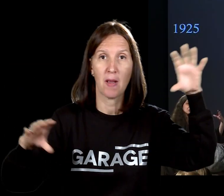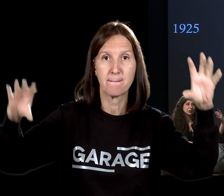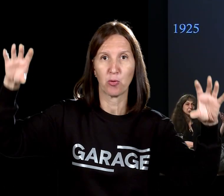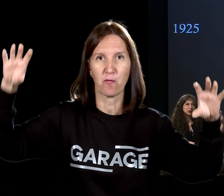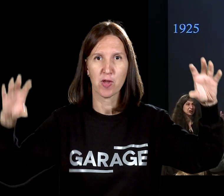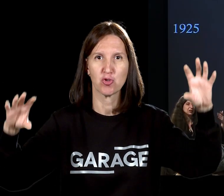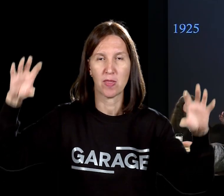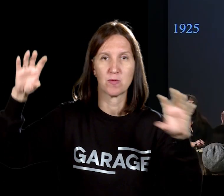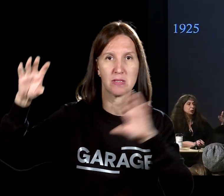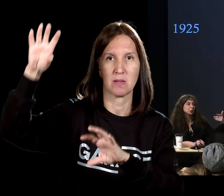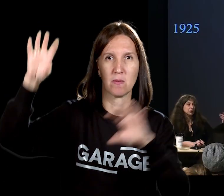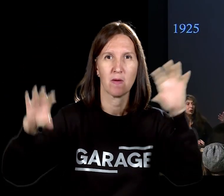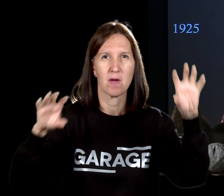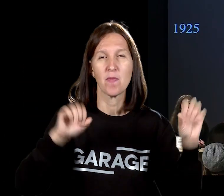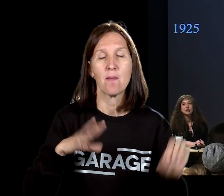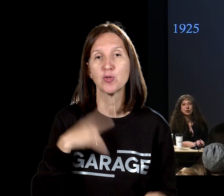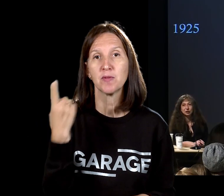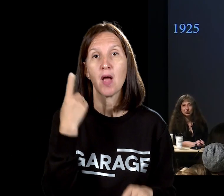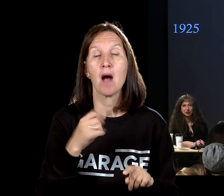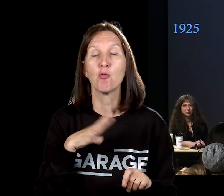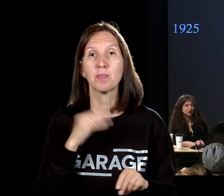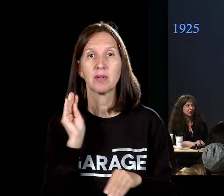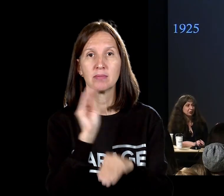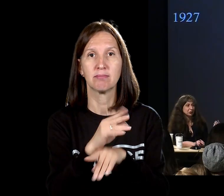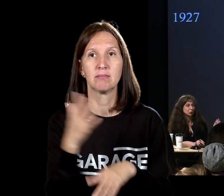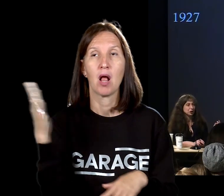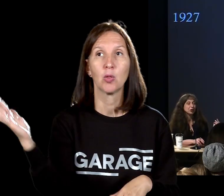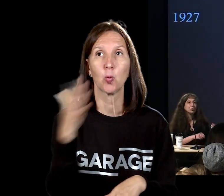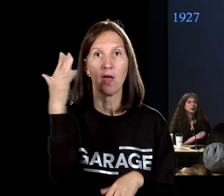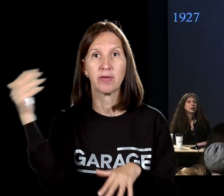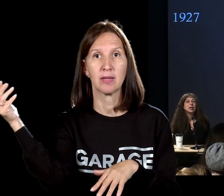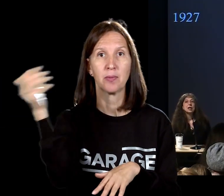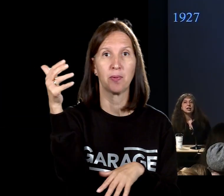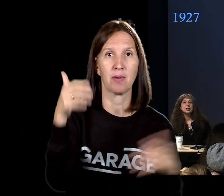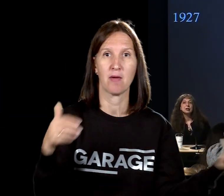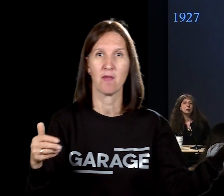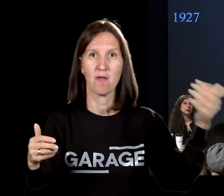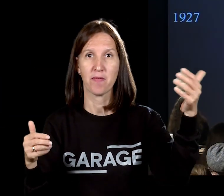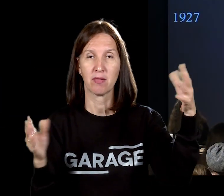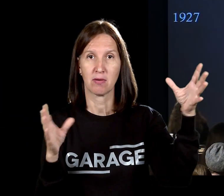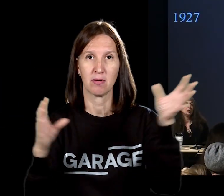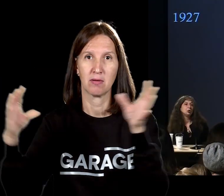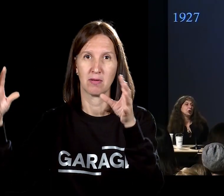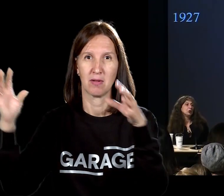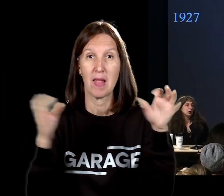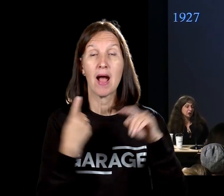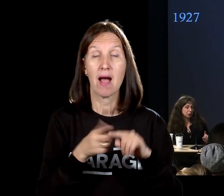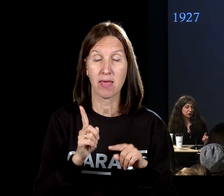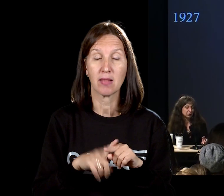только единственное, что есть, может быть, это дуновение ветра, это действительно какие-то воздушные колебания, и эта